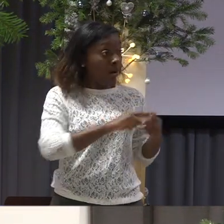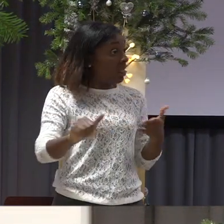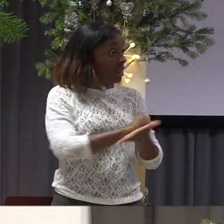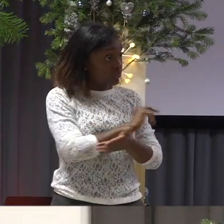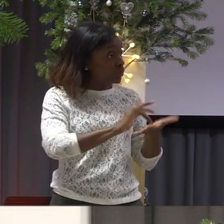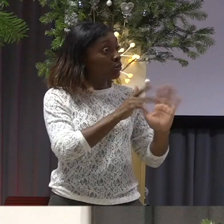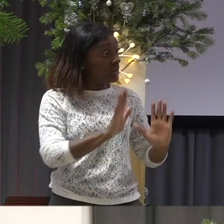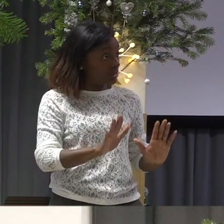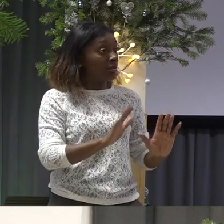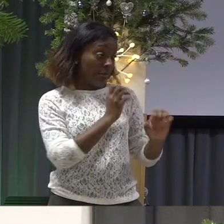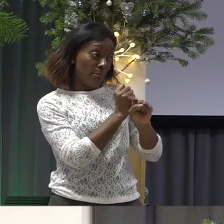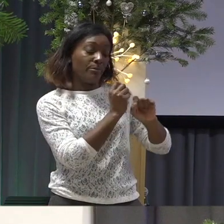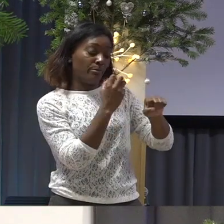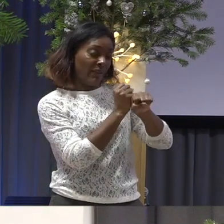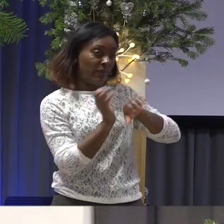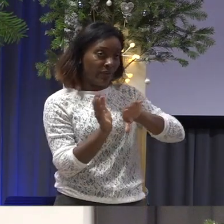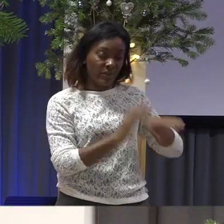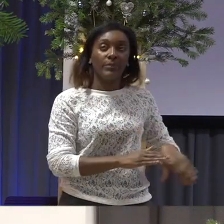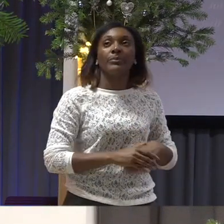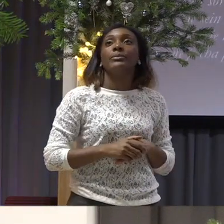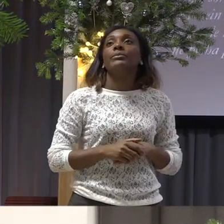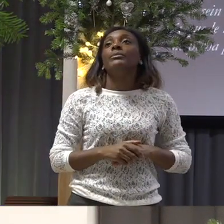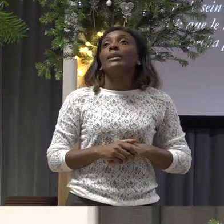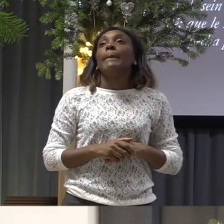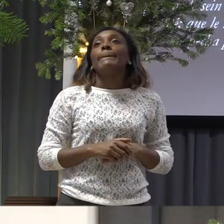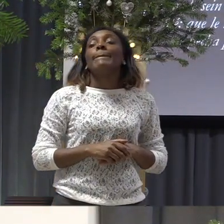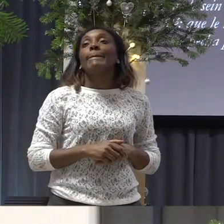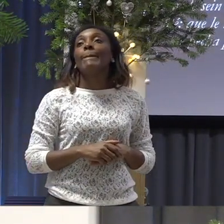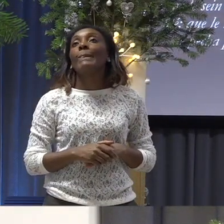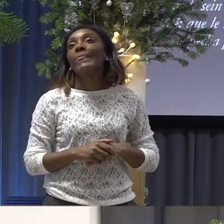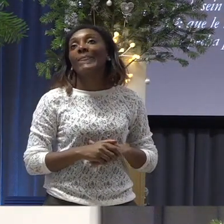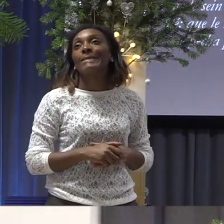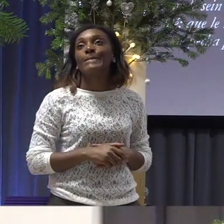savoir prendre la vie telle qu'elle vient.